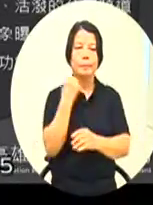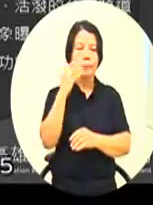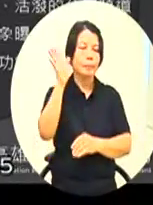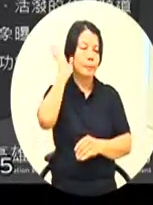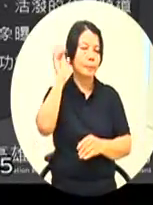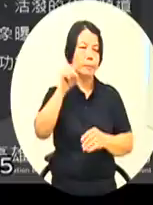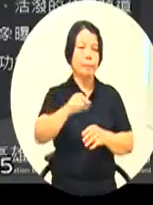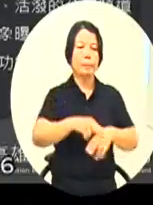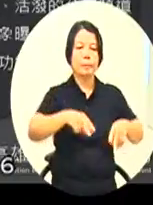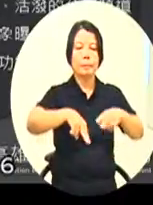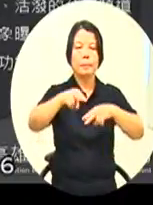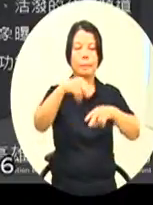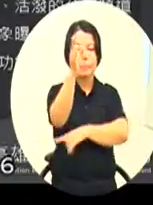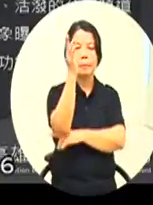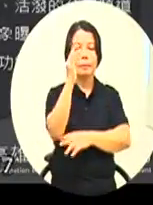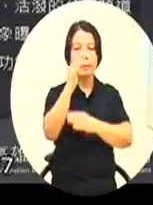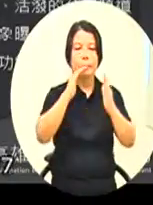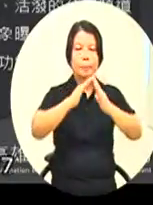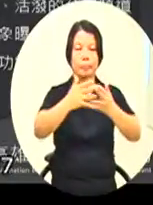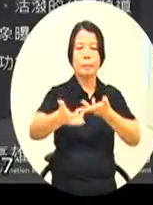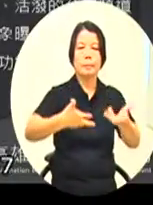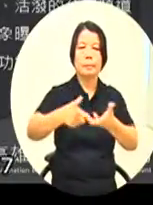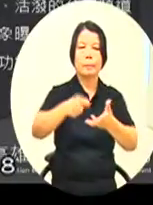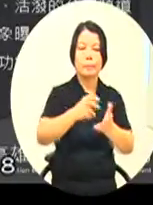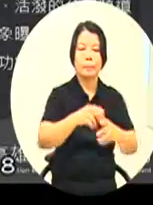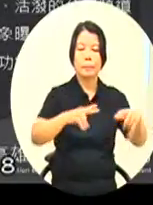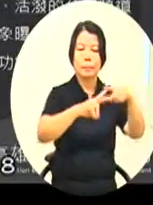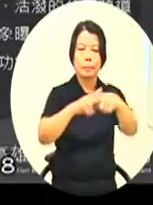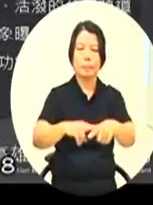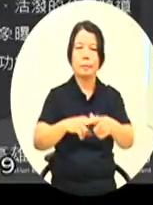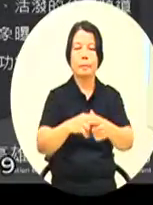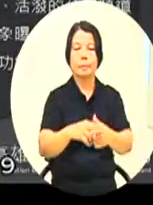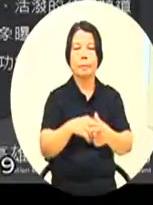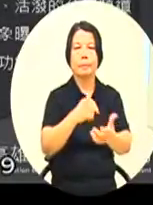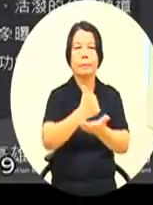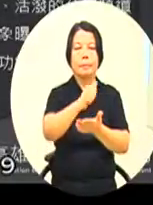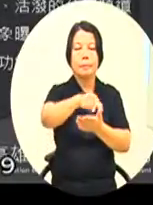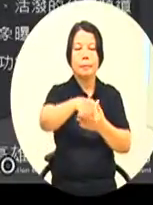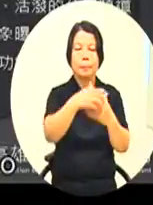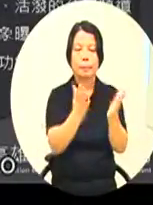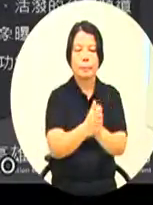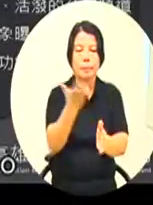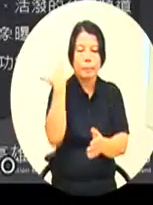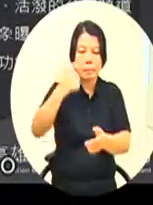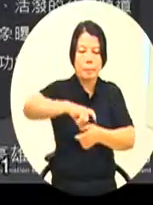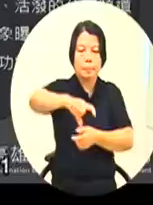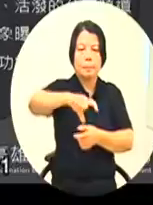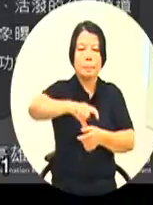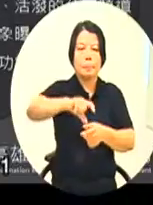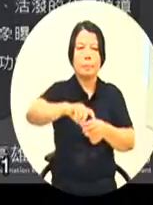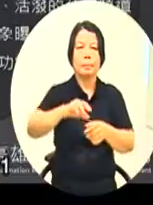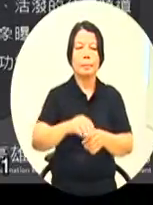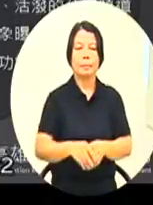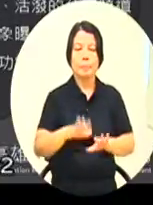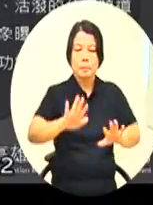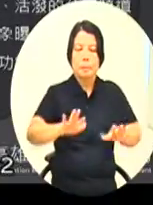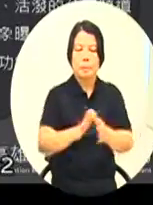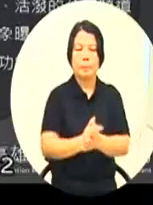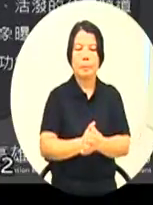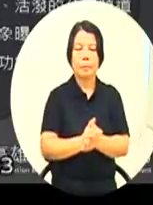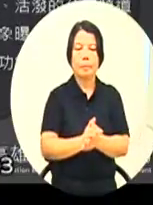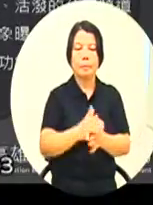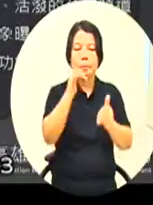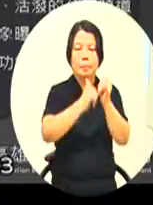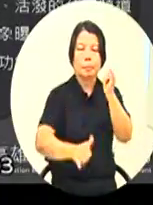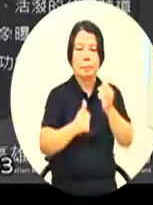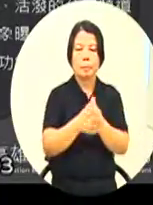市政行销跟政策说明的任务上面，过去呢是一个单向传播的思考，在现代的时代里面